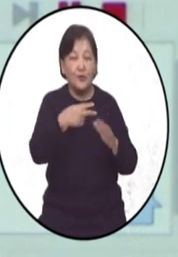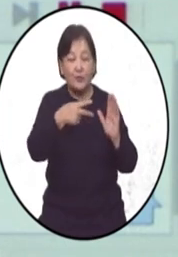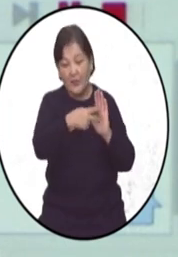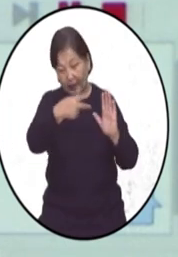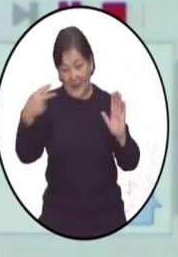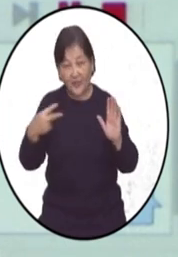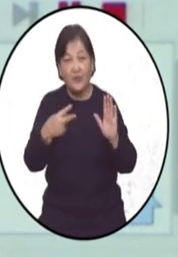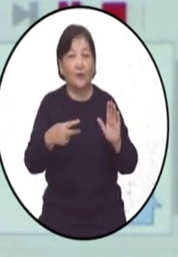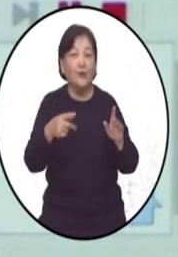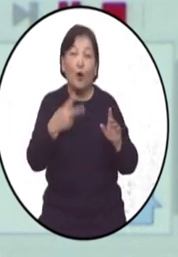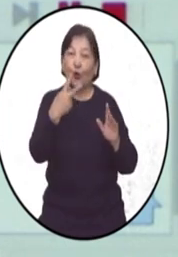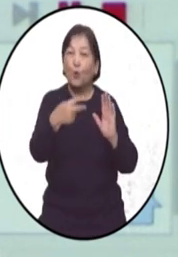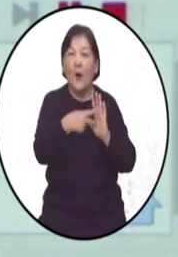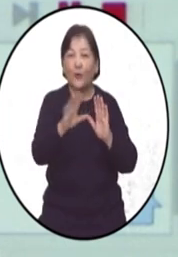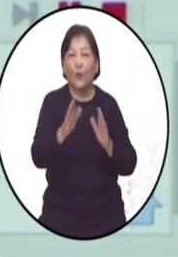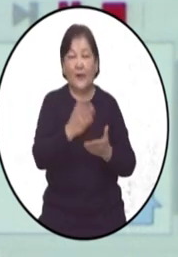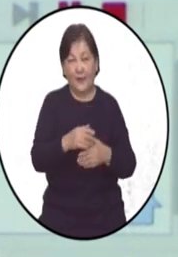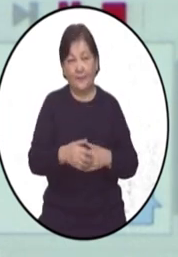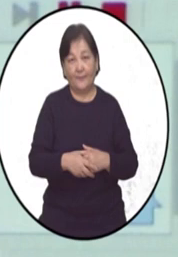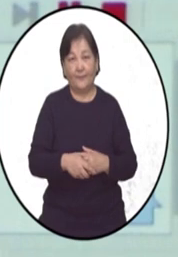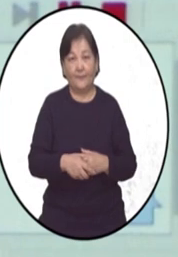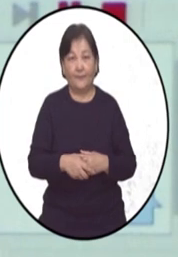нь явж байна гэсэн.